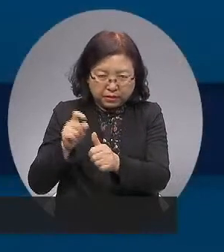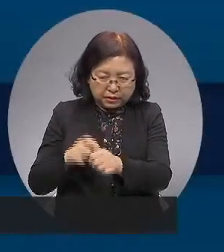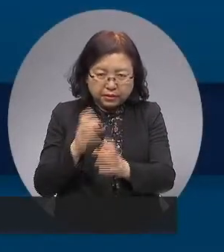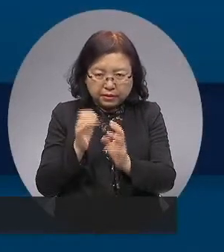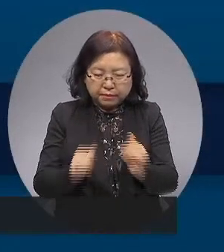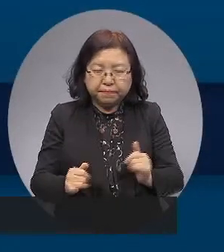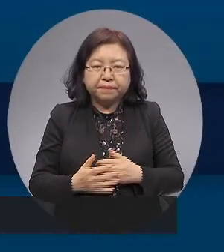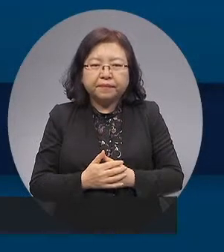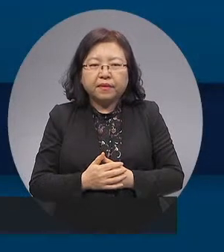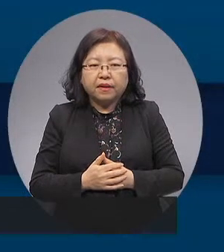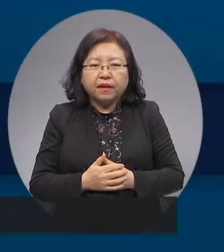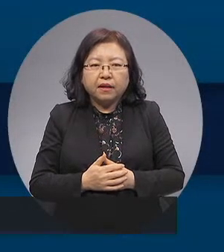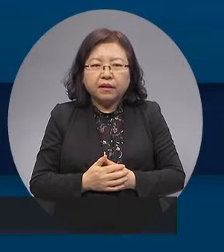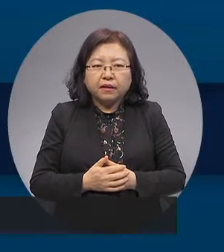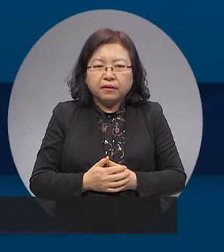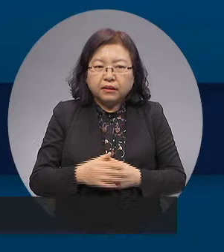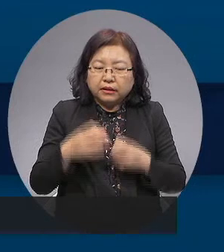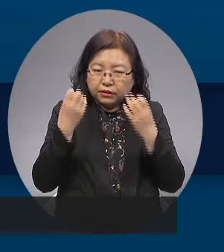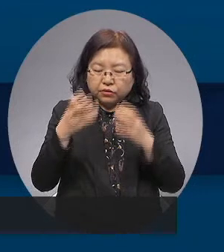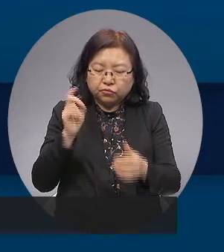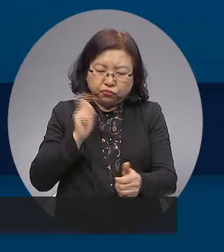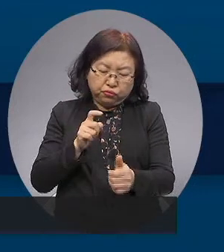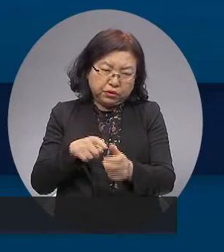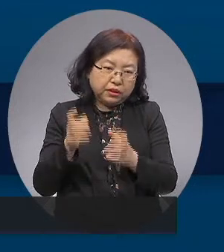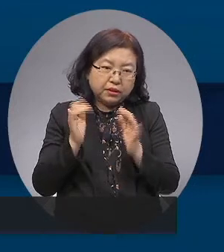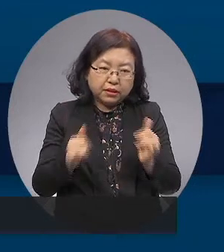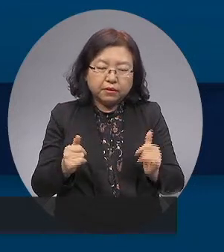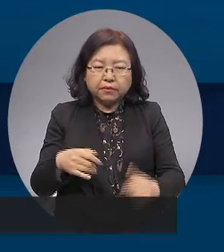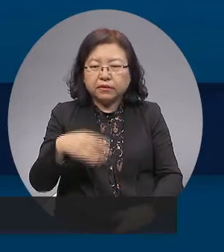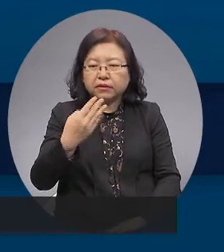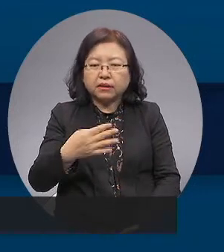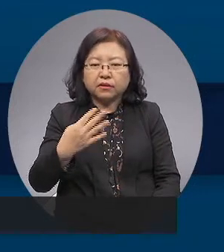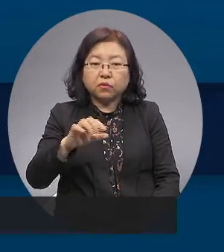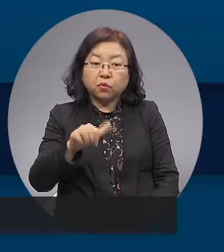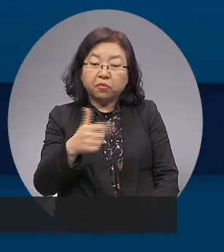현황부터 알아보겠습니다. 신규 발생 확진 환자는